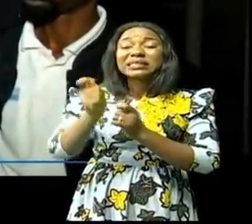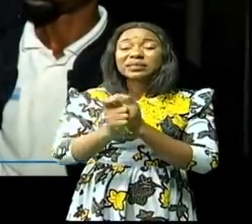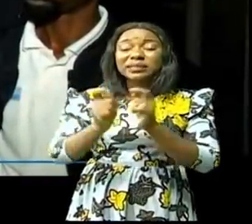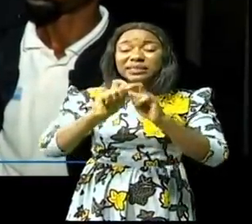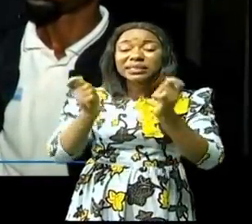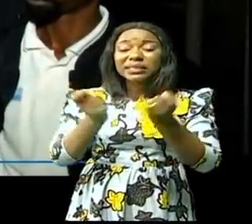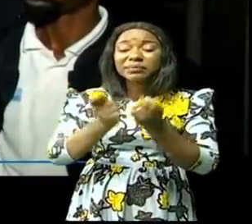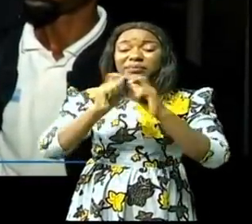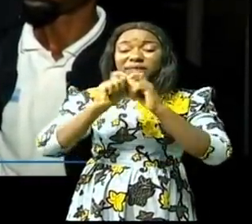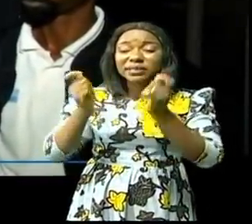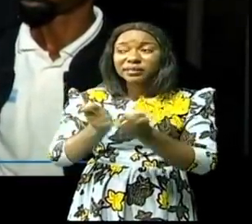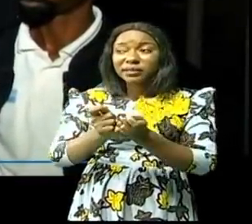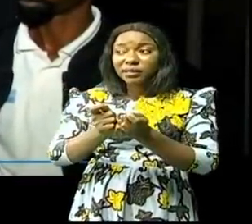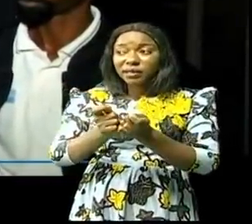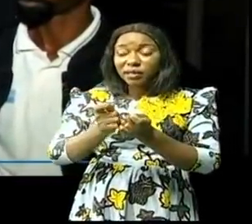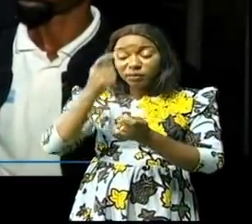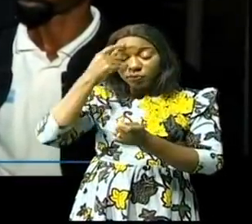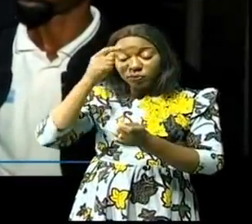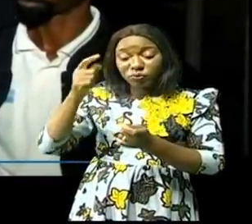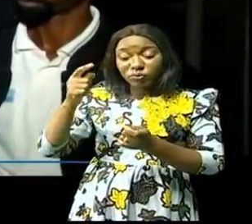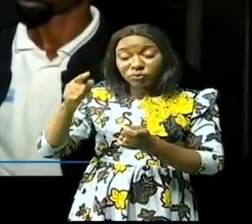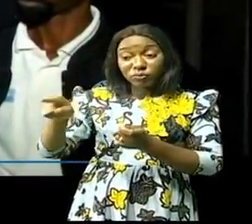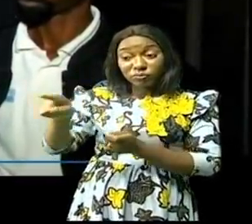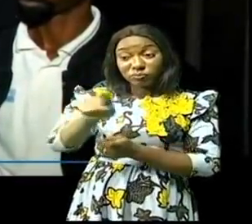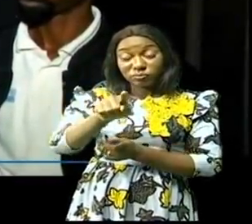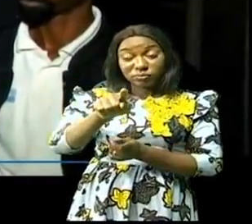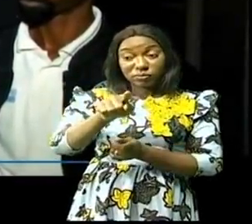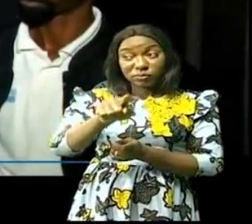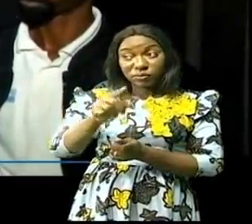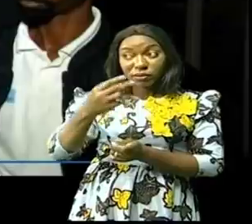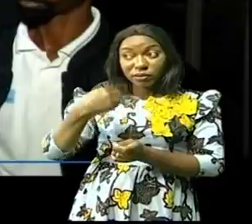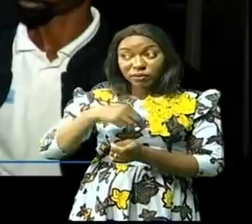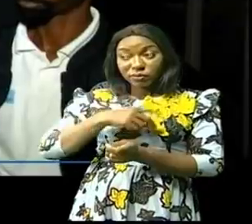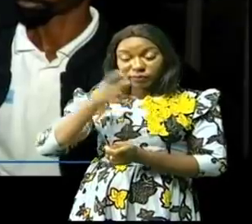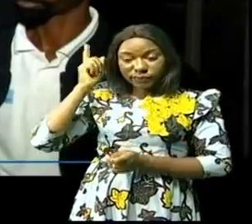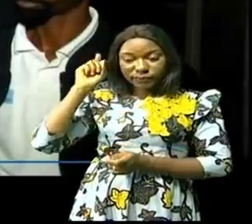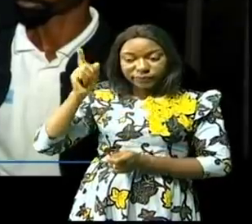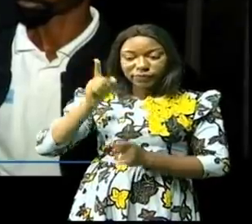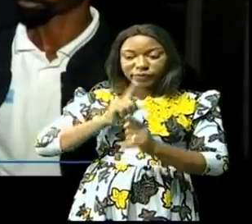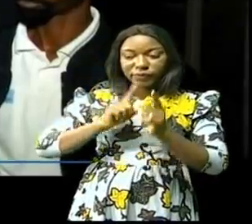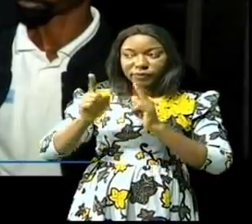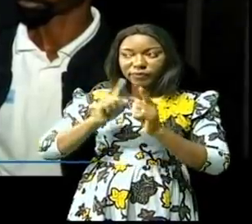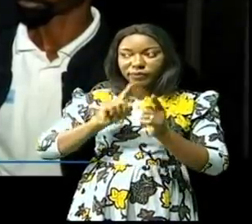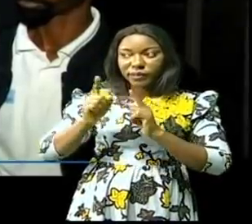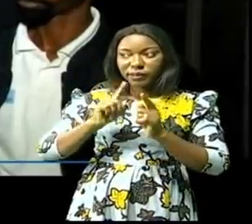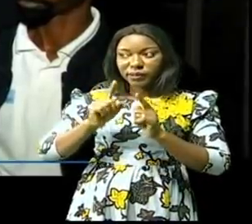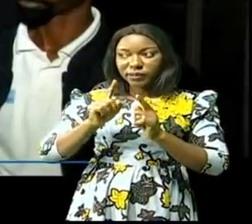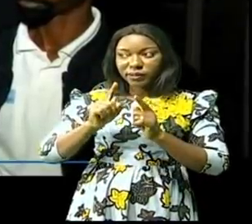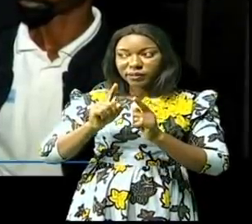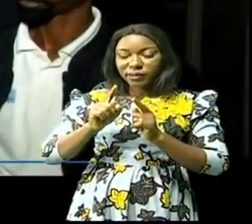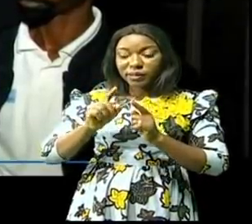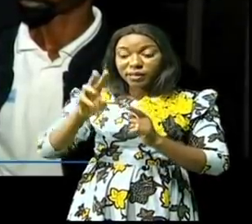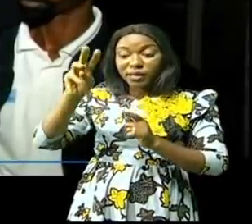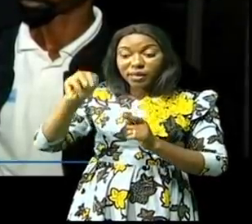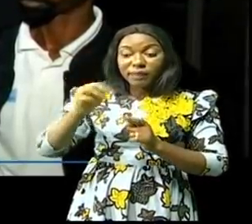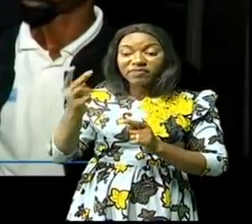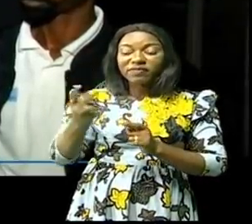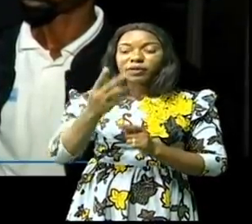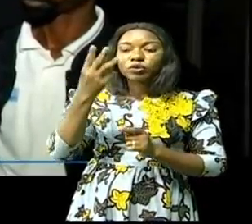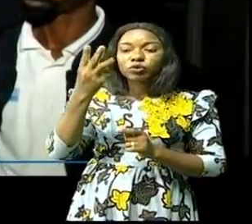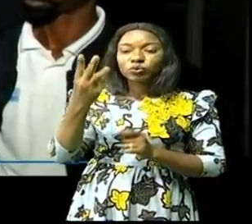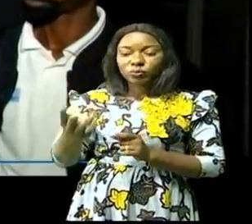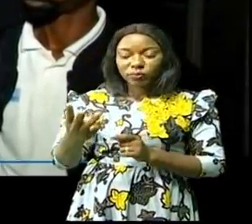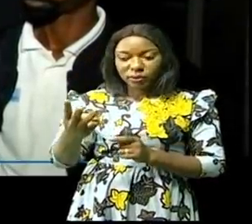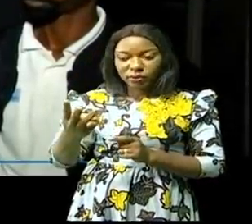Pour ce qui est de la nôtre, on a souvent parlé du M23, le mouvement